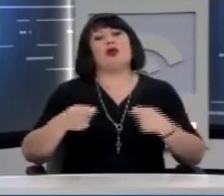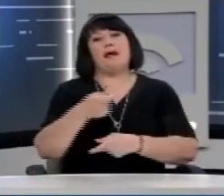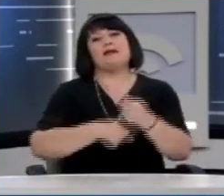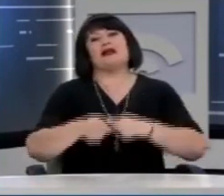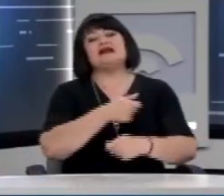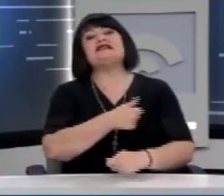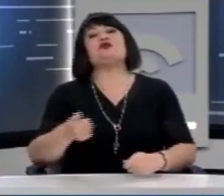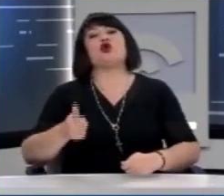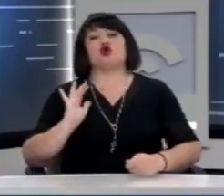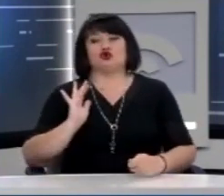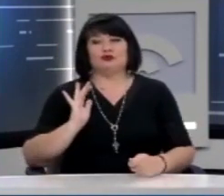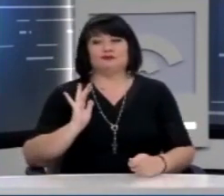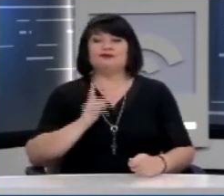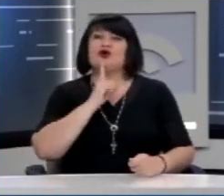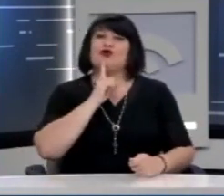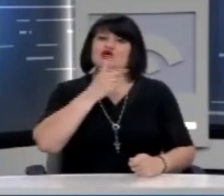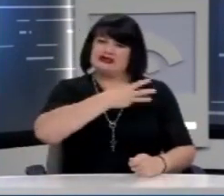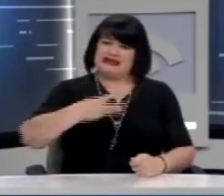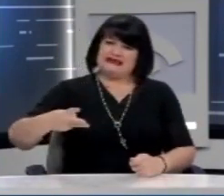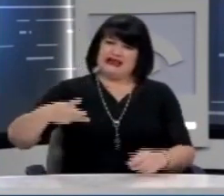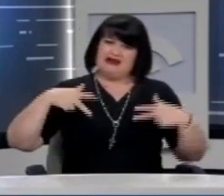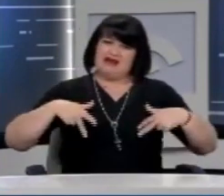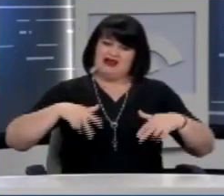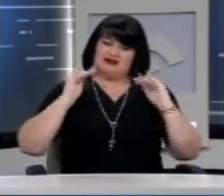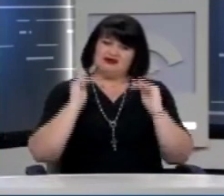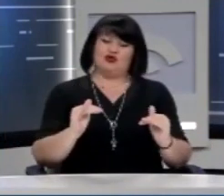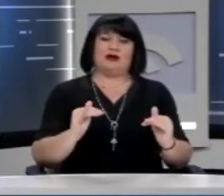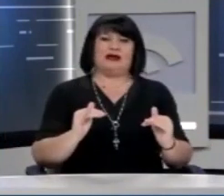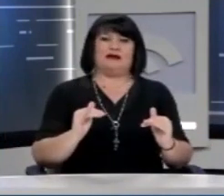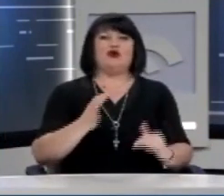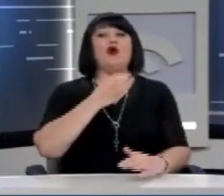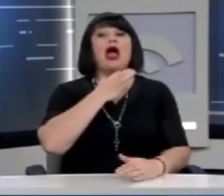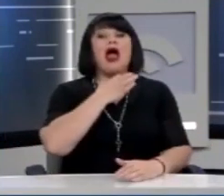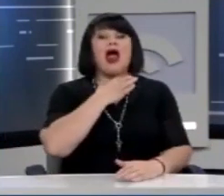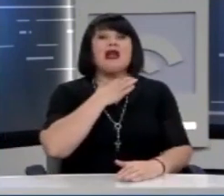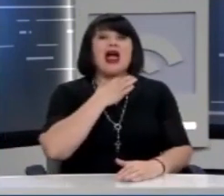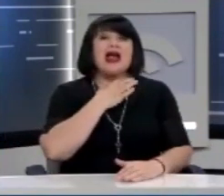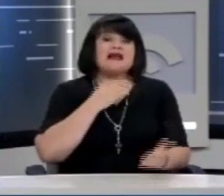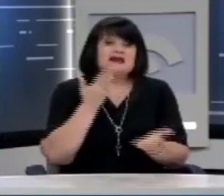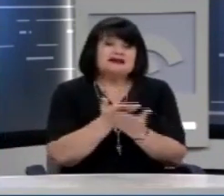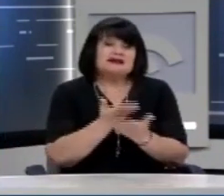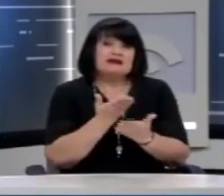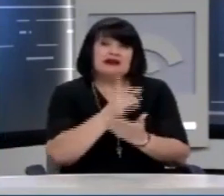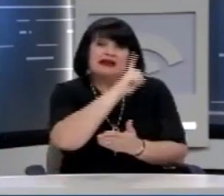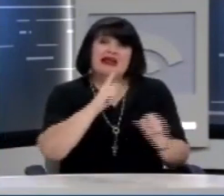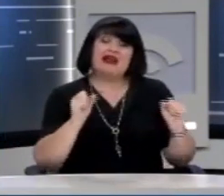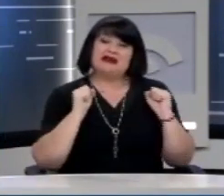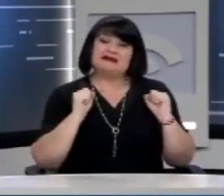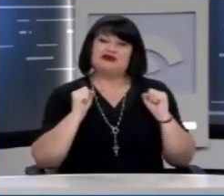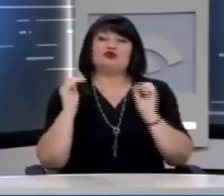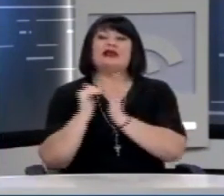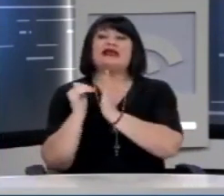επιχειρήσεων, που όπως και η επικυβέρνηση ΣΥΡΙΖΑ δεν χωρά τις ανάγκες και τα αιτήματα επιβίωσης